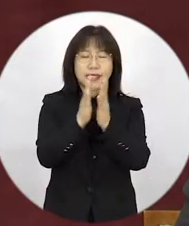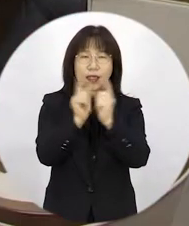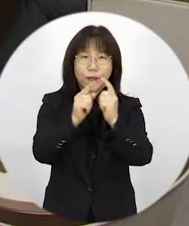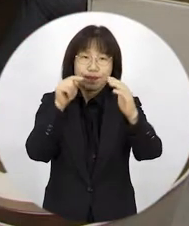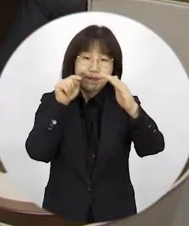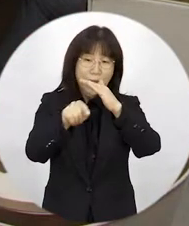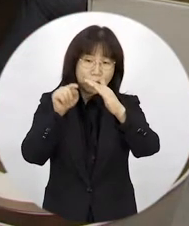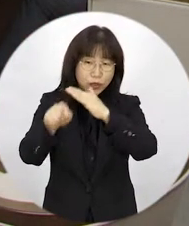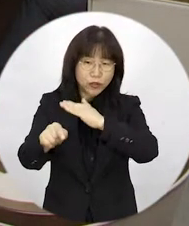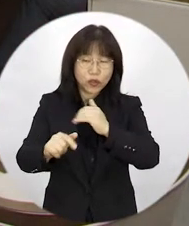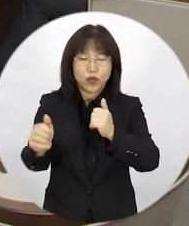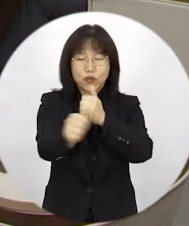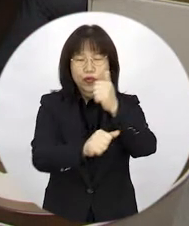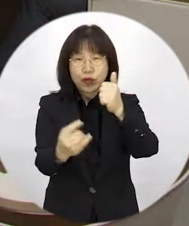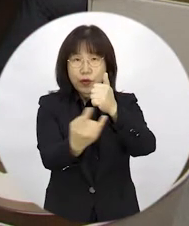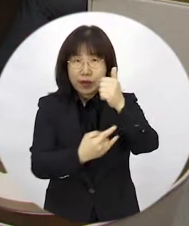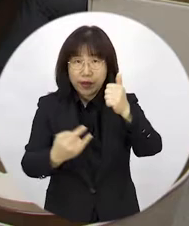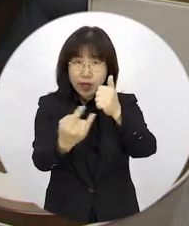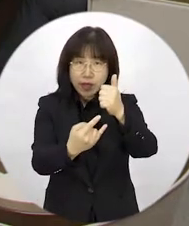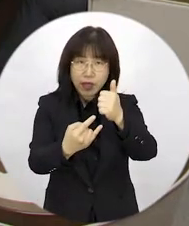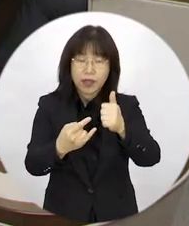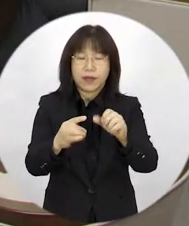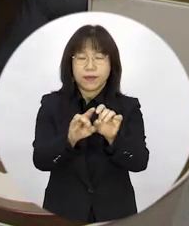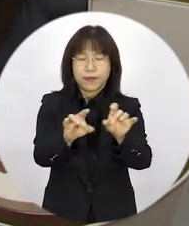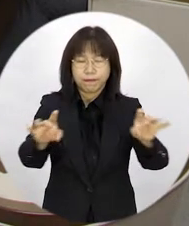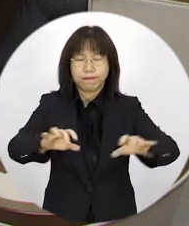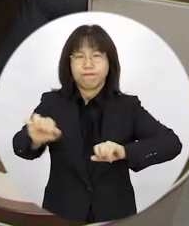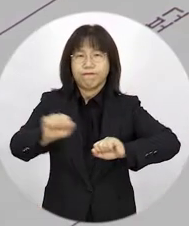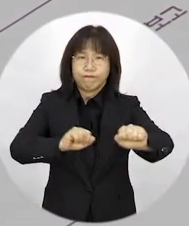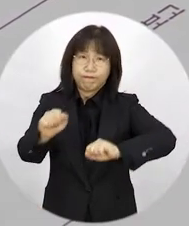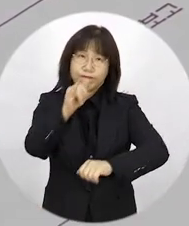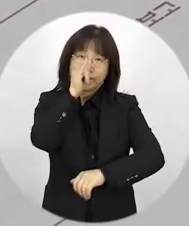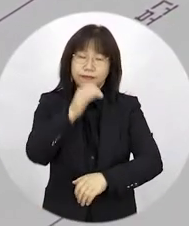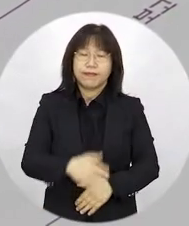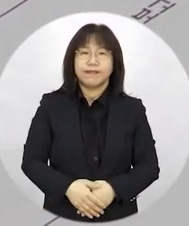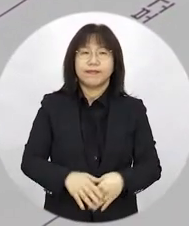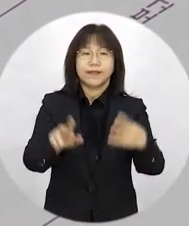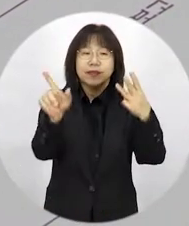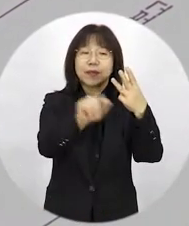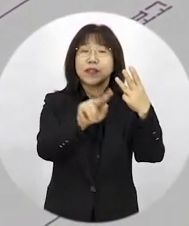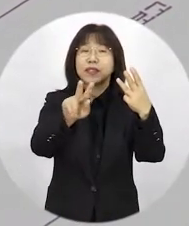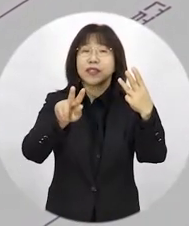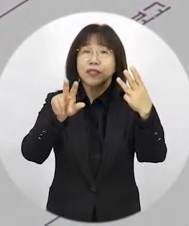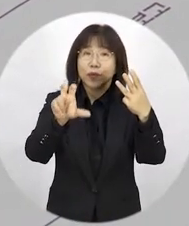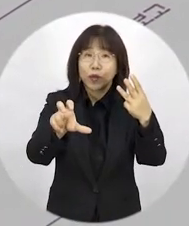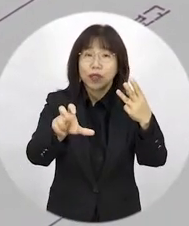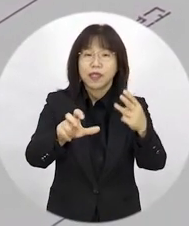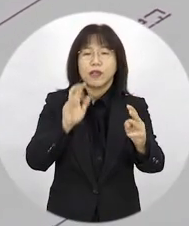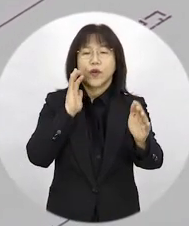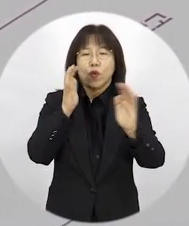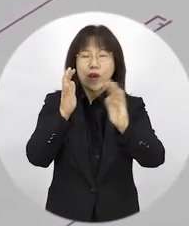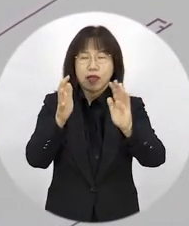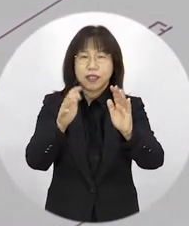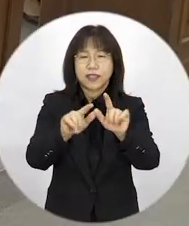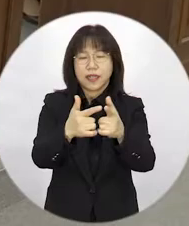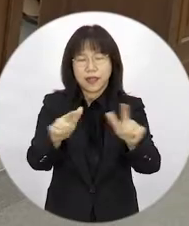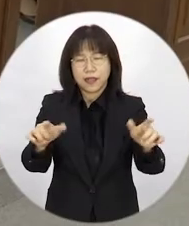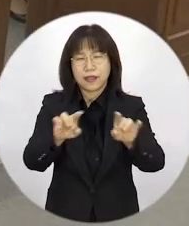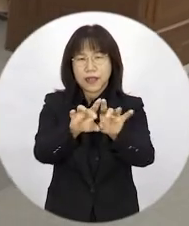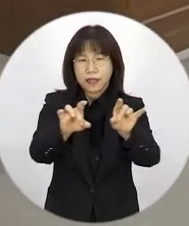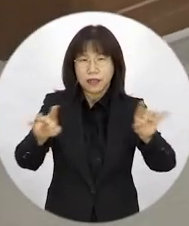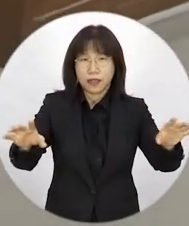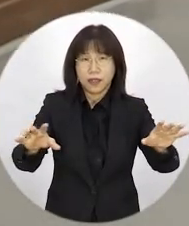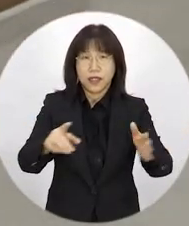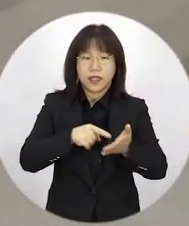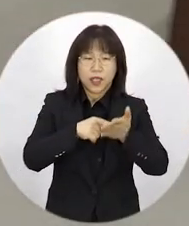현장방문 등 각 위원회 * 활동을 펼쳤습니다 이어 25일 2차 본회의를 열고 각 위원회에서 상정된